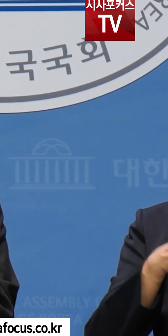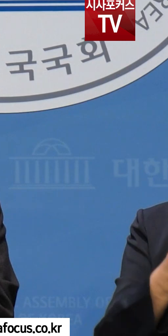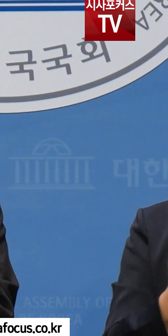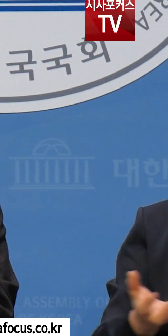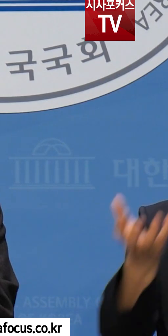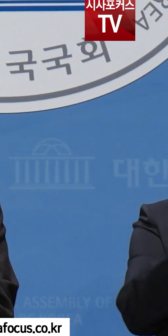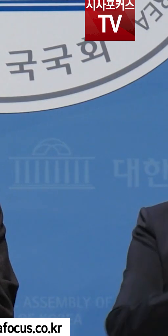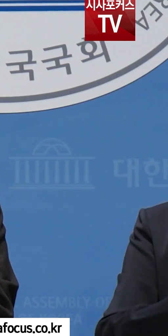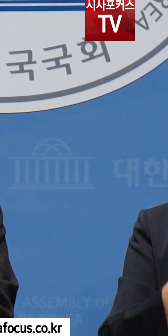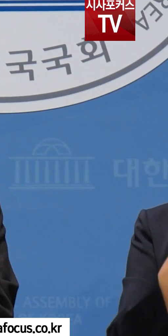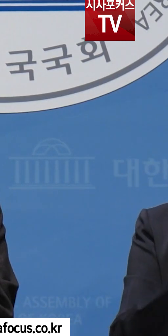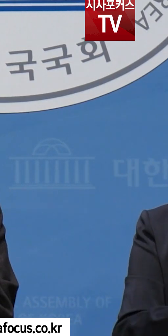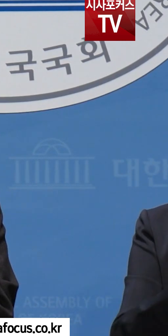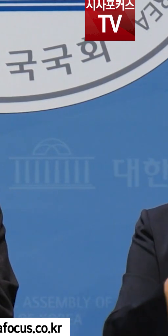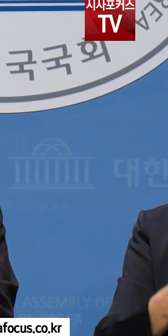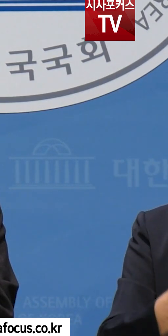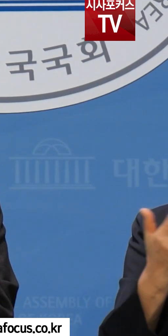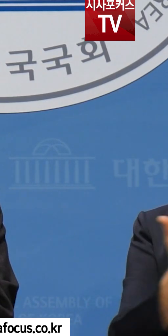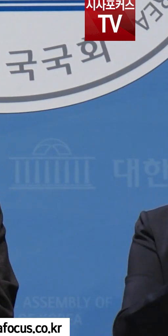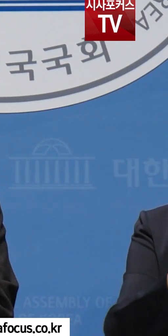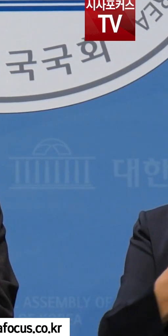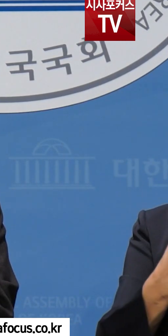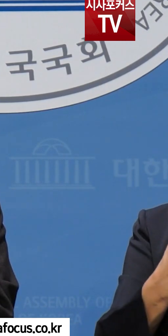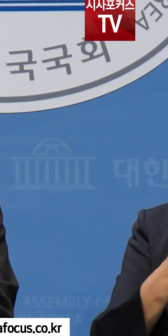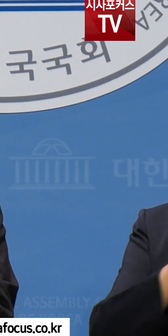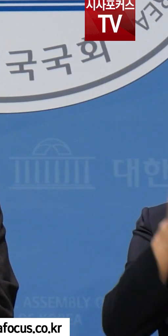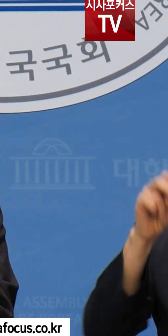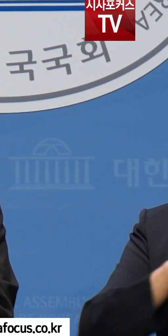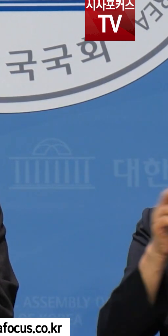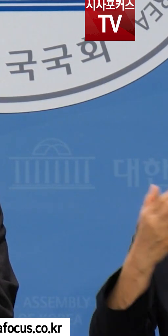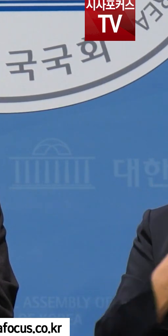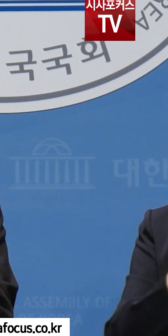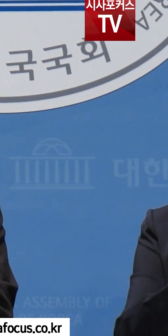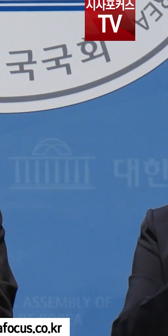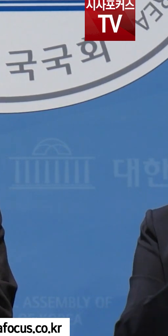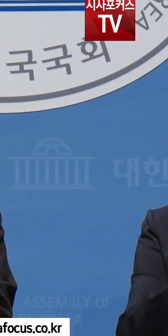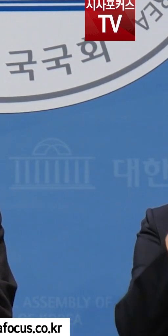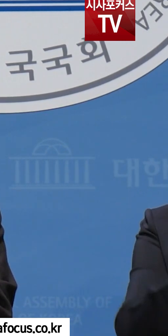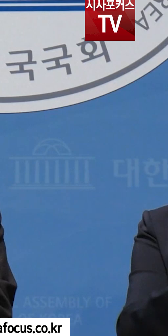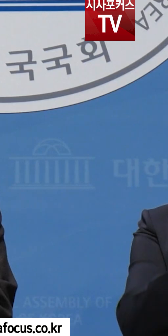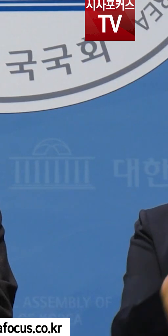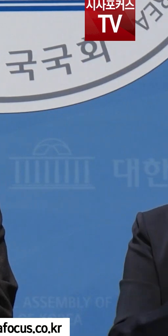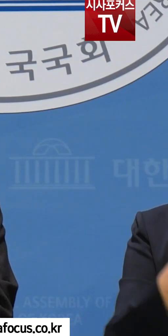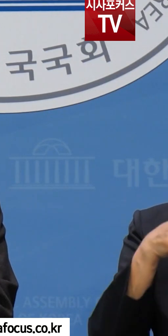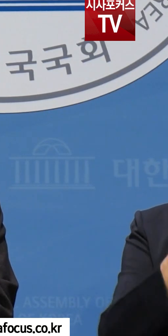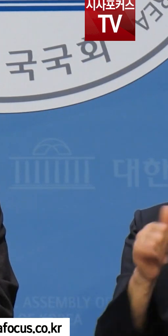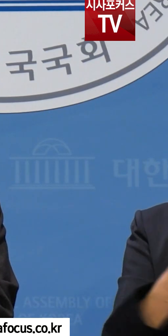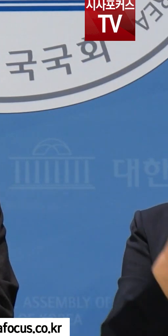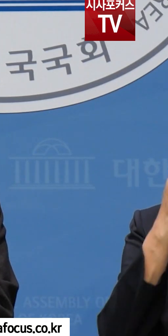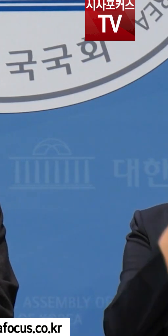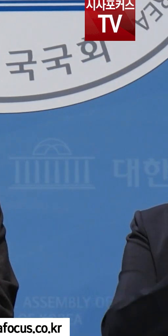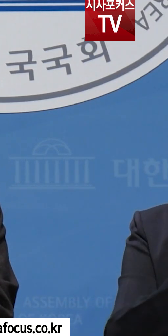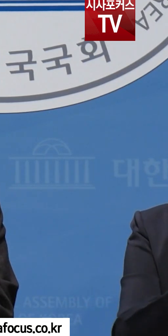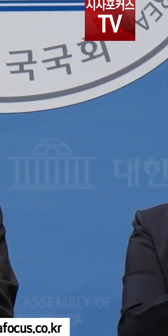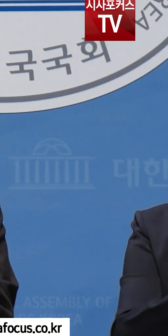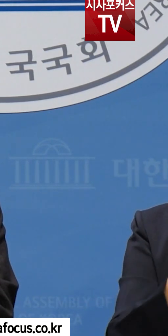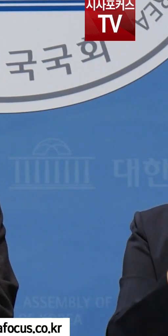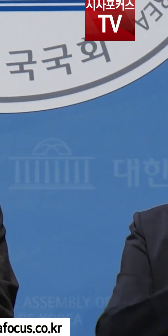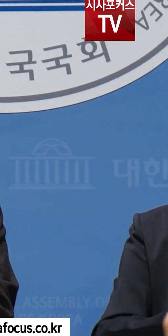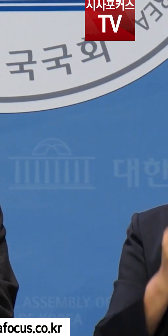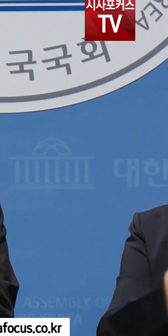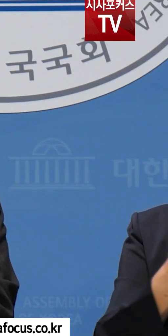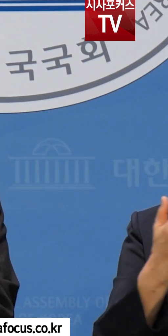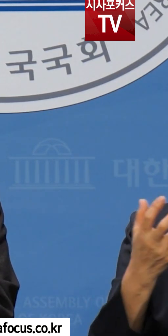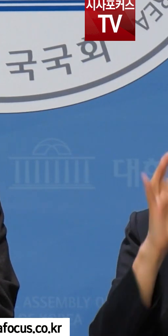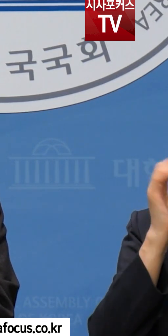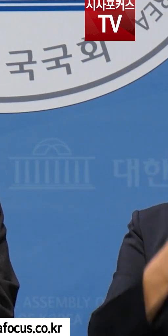편의 증진, 위기 북한 이탈 주민의 발굴 및 법률 지원, 장애인 창업 혁신 지원, 공공어린이 재활병원 건립